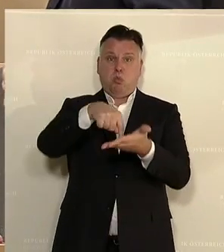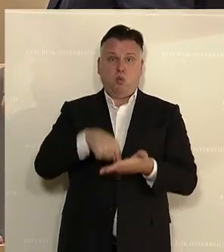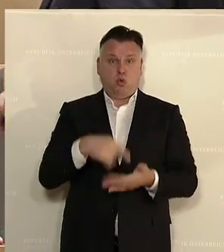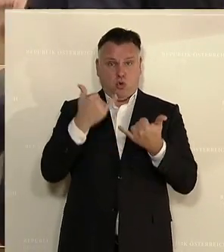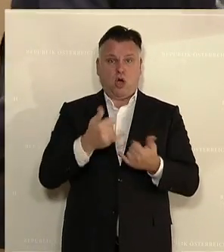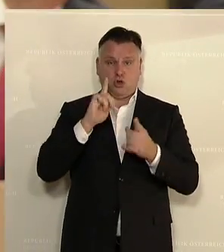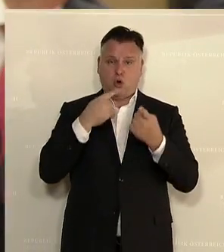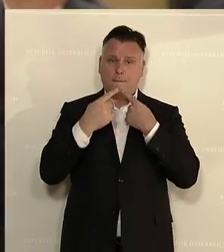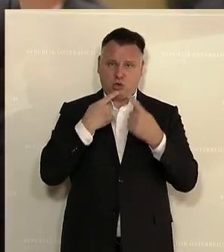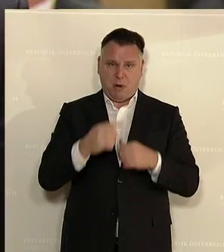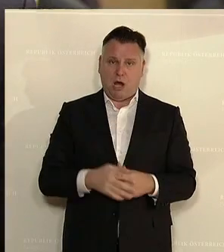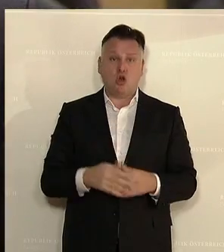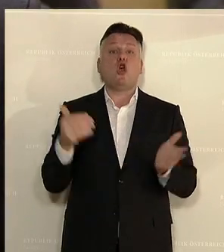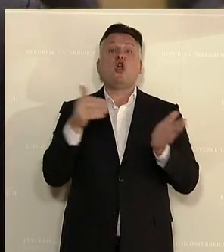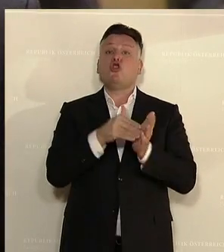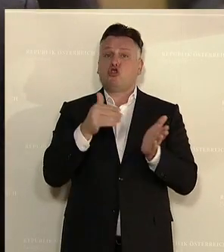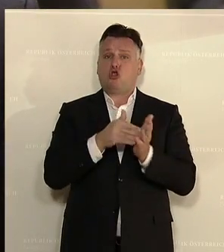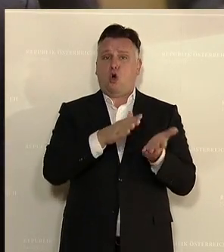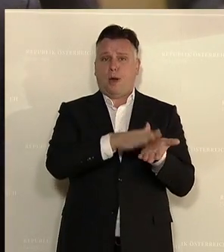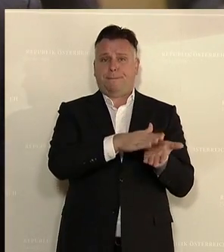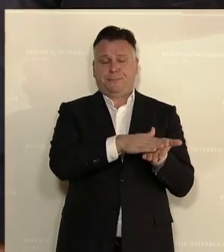Beschlussfassung stehen. Und noch etwas.